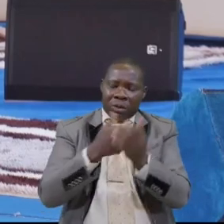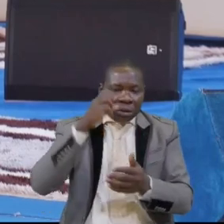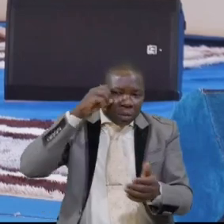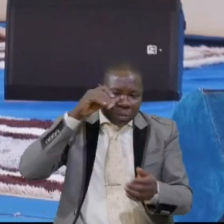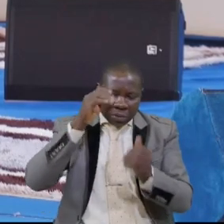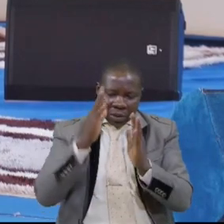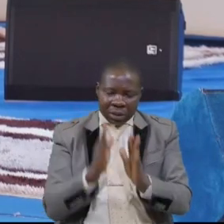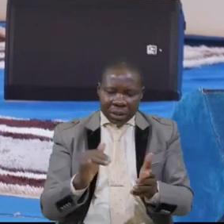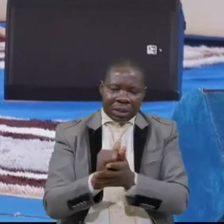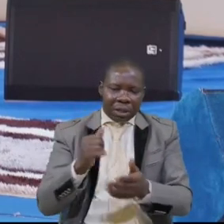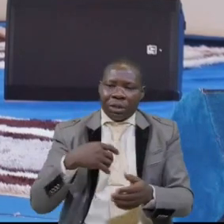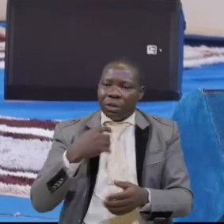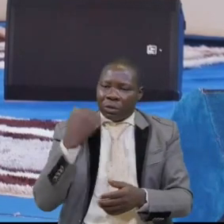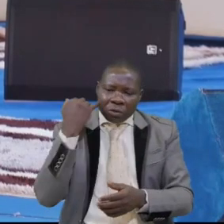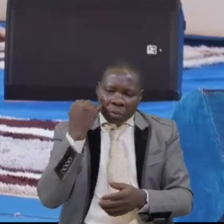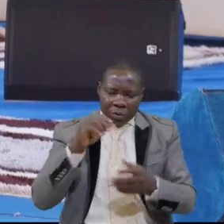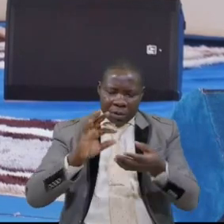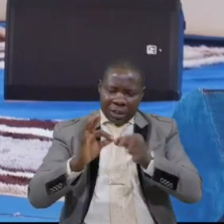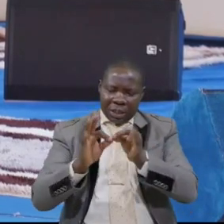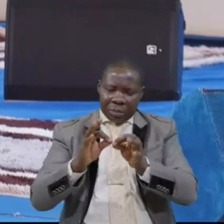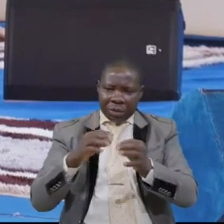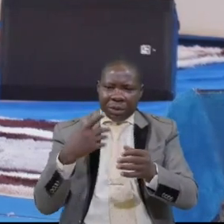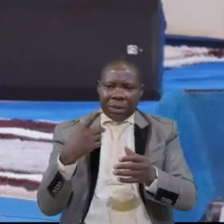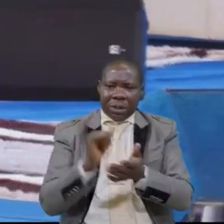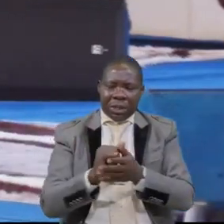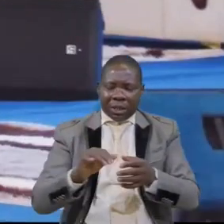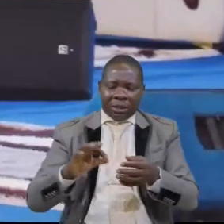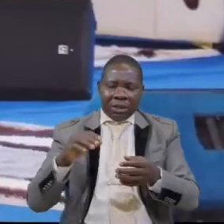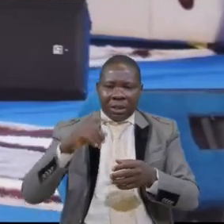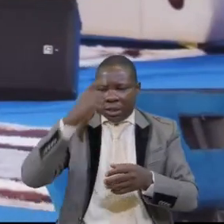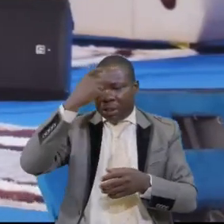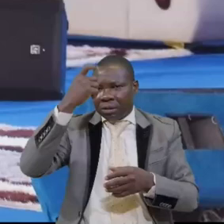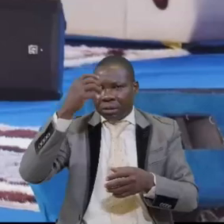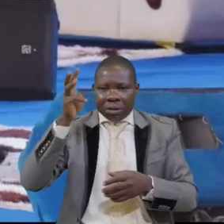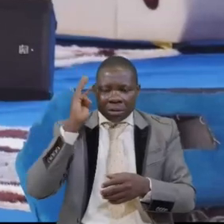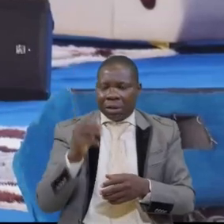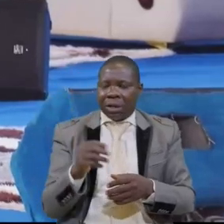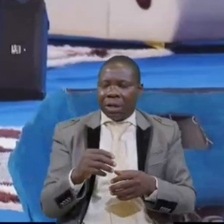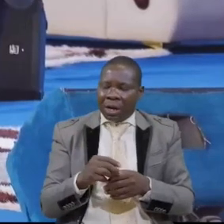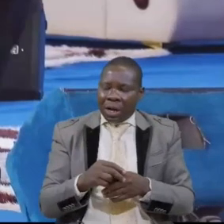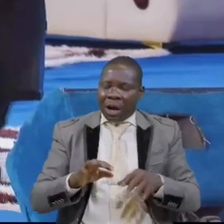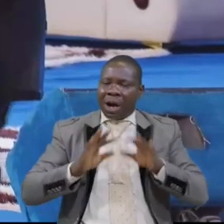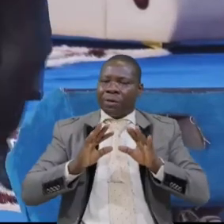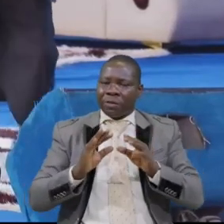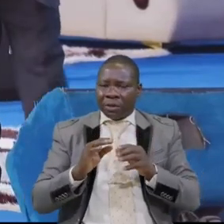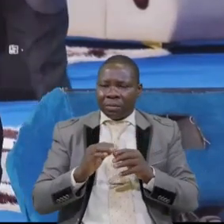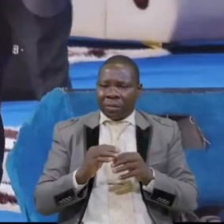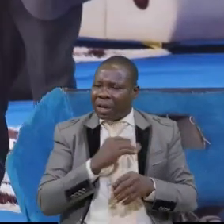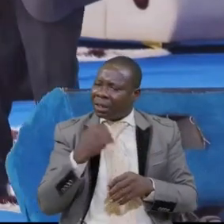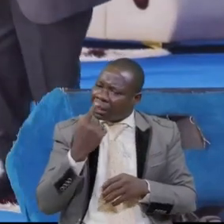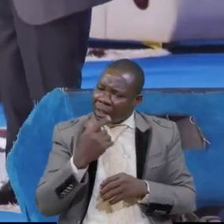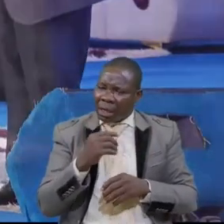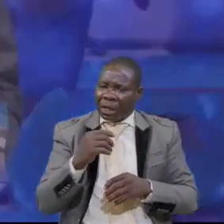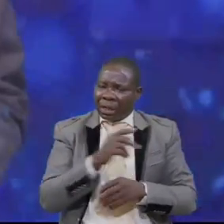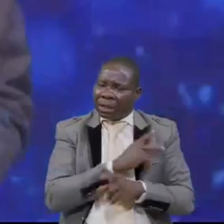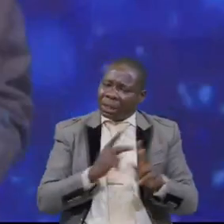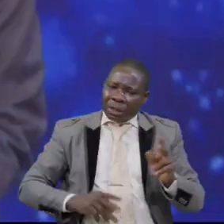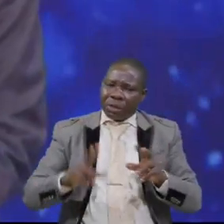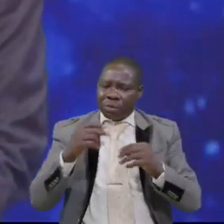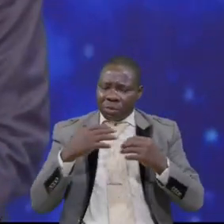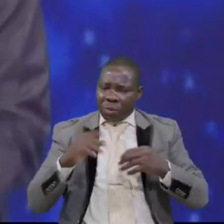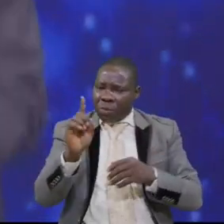devaient interpréter le rêve, ils avaient aussi tous peur. Nebuchadnezzar, roi, personne n'a jamais, personne